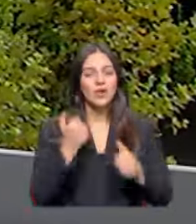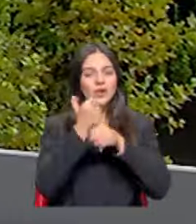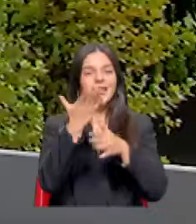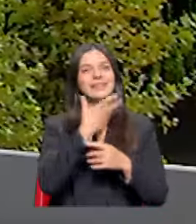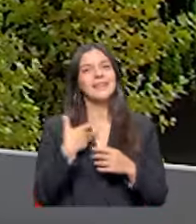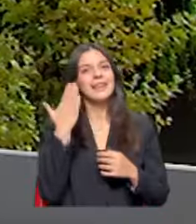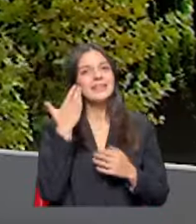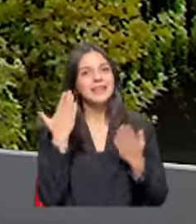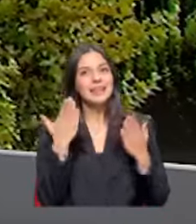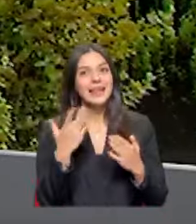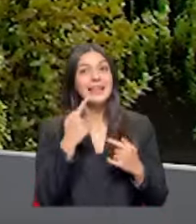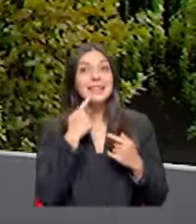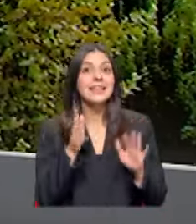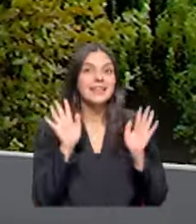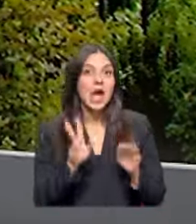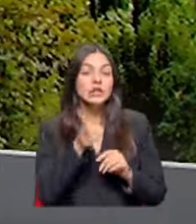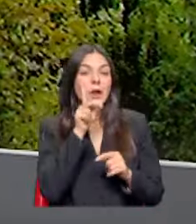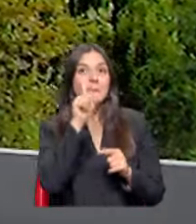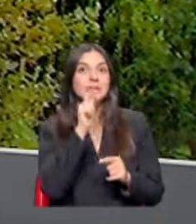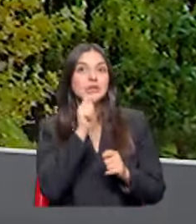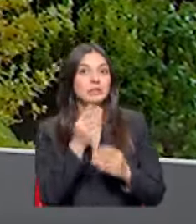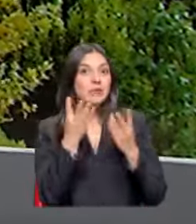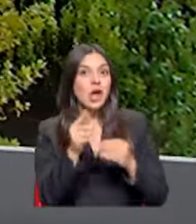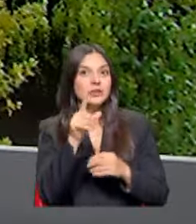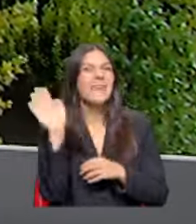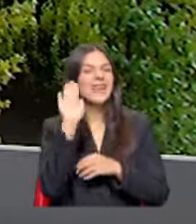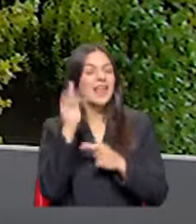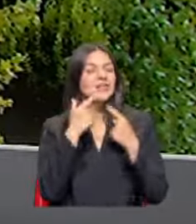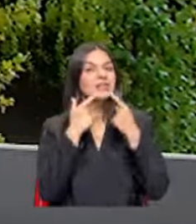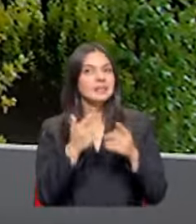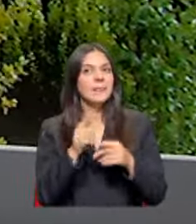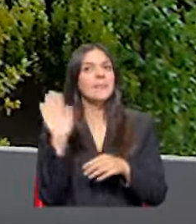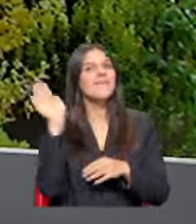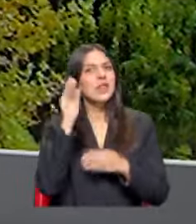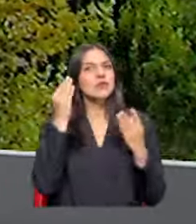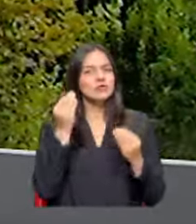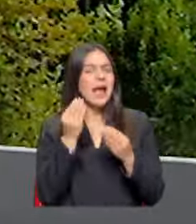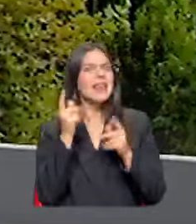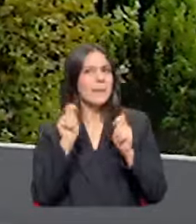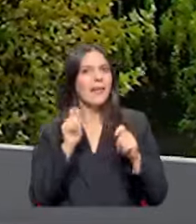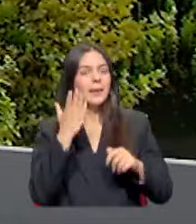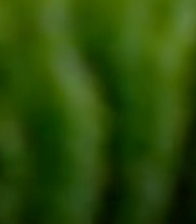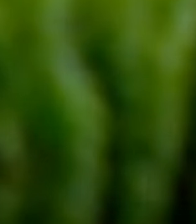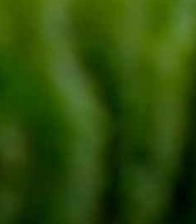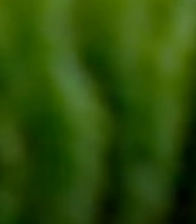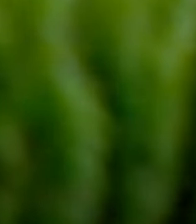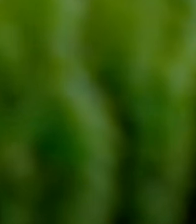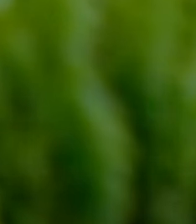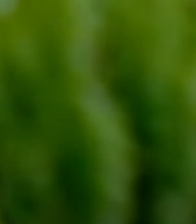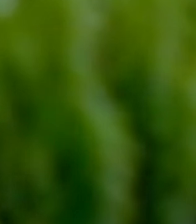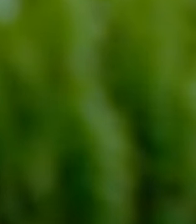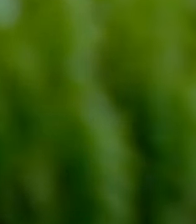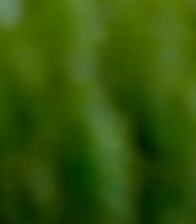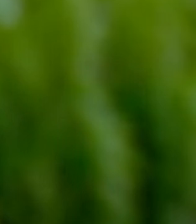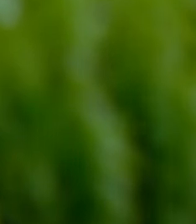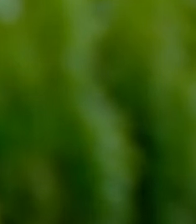Günaydın sevgili izleyenler. Dedik ya son bir sözümüz olacak, veda edeceğiz diye. Vedayı güzelleştirelim. Gürgen Öz, Garip